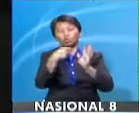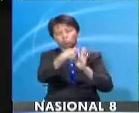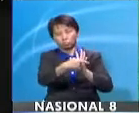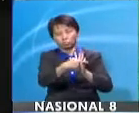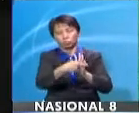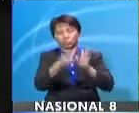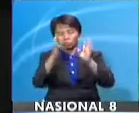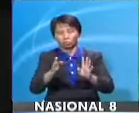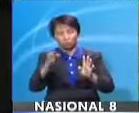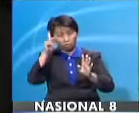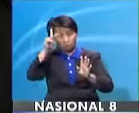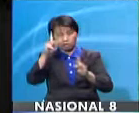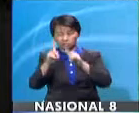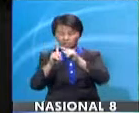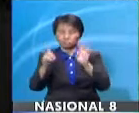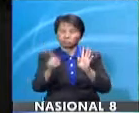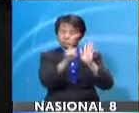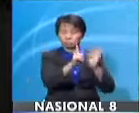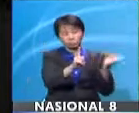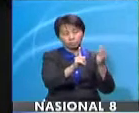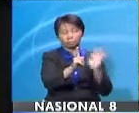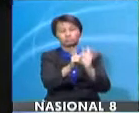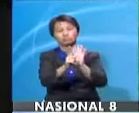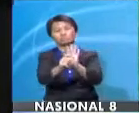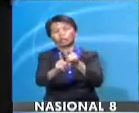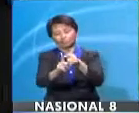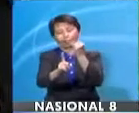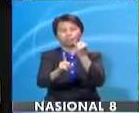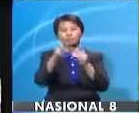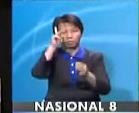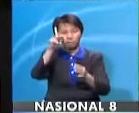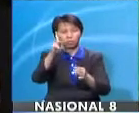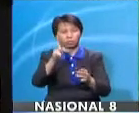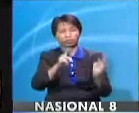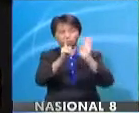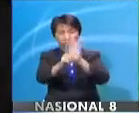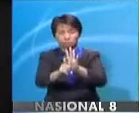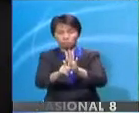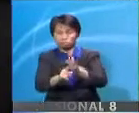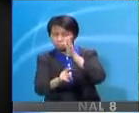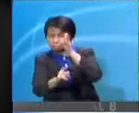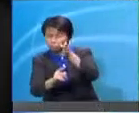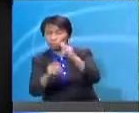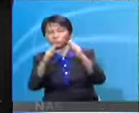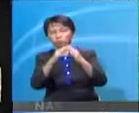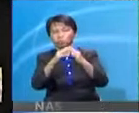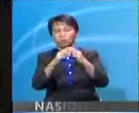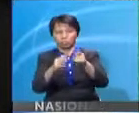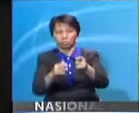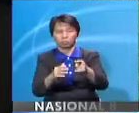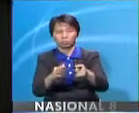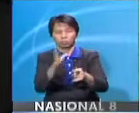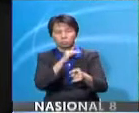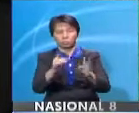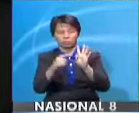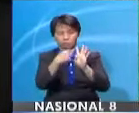lah yang buka jalan. Dan mereka ni datang tu balik ke yang pergi rek. Dan